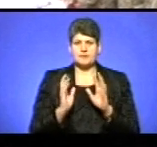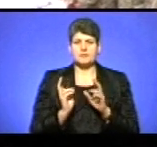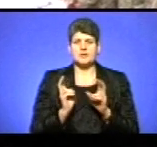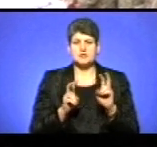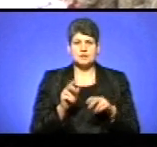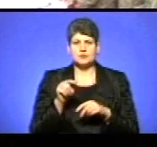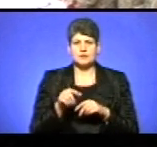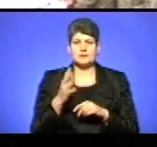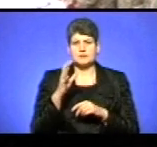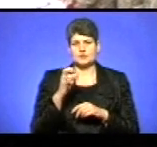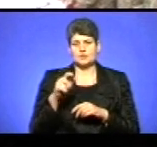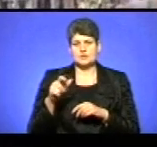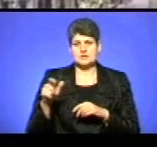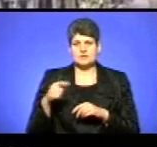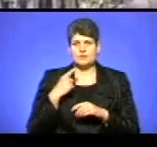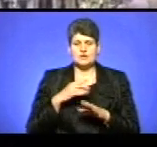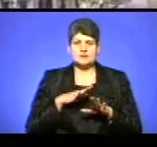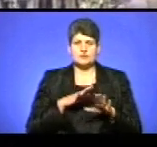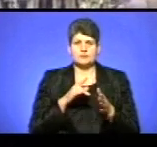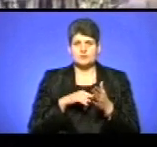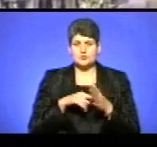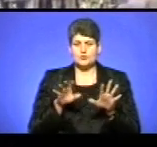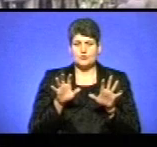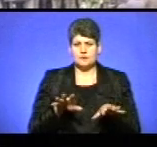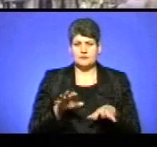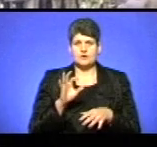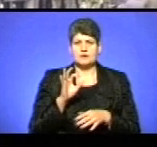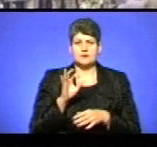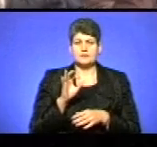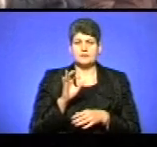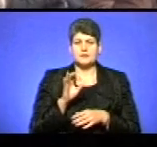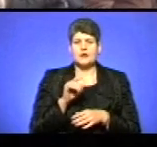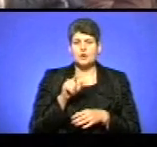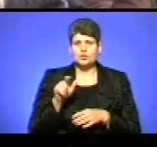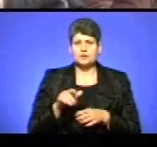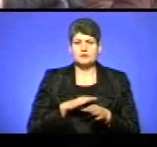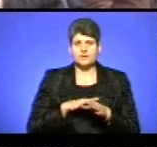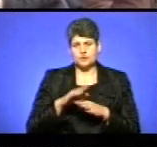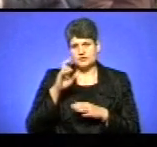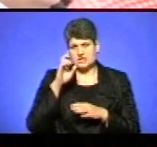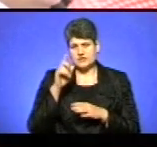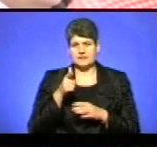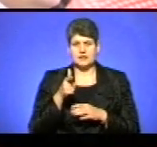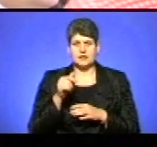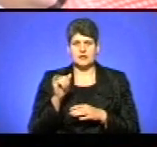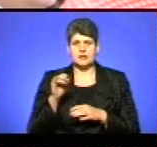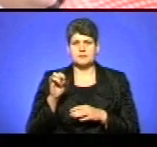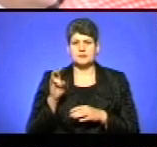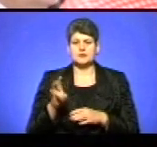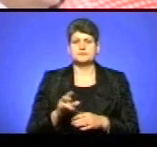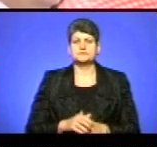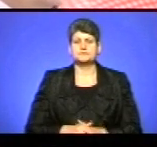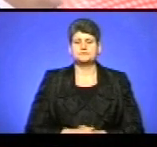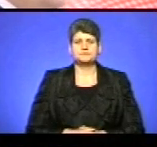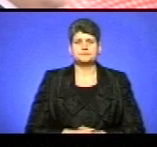прийшли 500 осіб, каже заступник міського голови Бережан Олег Захарків. Люди виконують державний гімн.